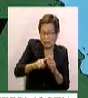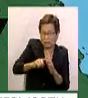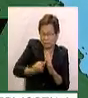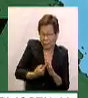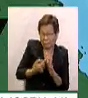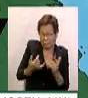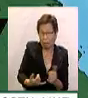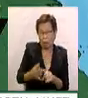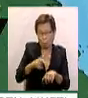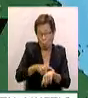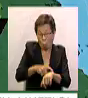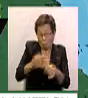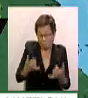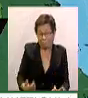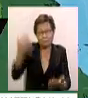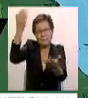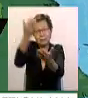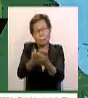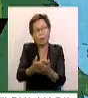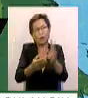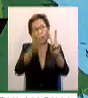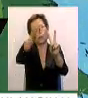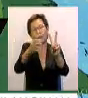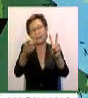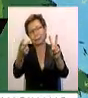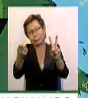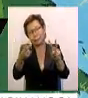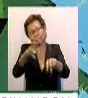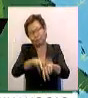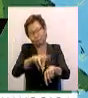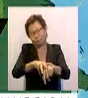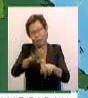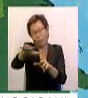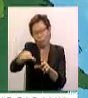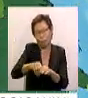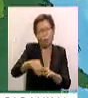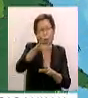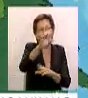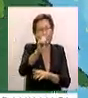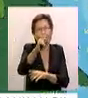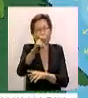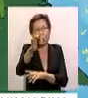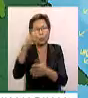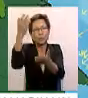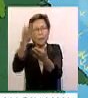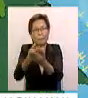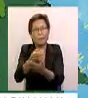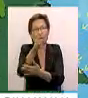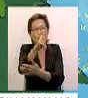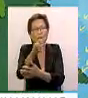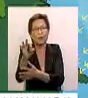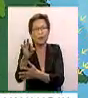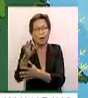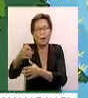dikuasakan waktu ini sehinggalah ke 2 Disember nanti melibatkan kawasan perairan Kondor sehinggalah ke kawasan